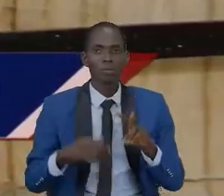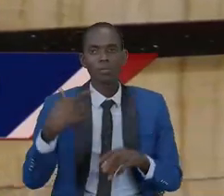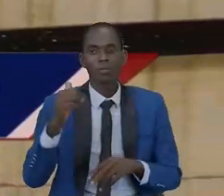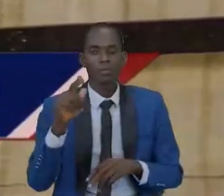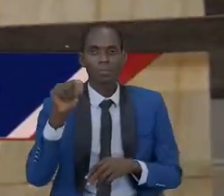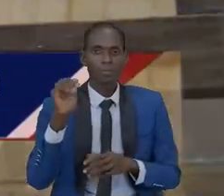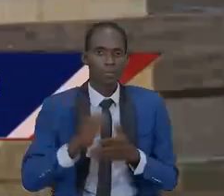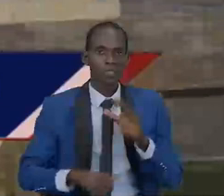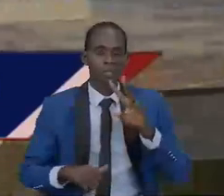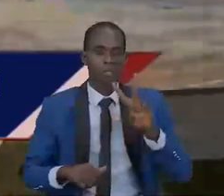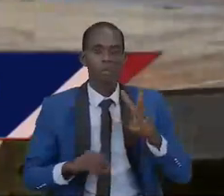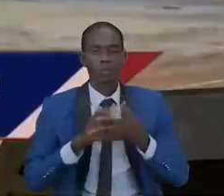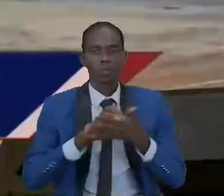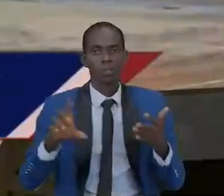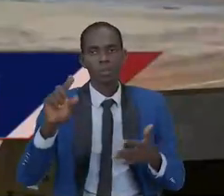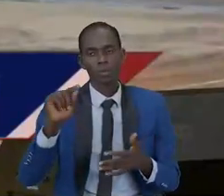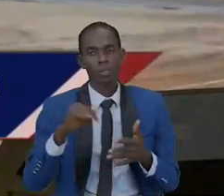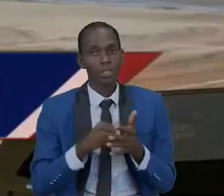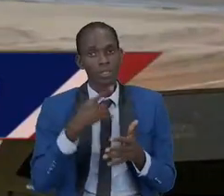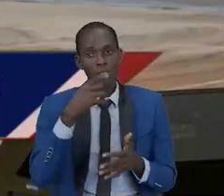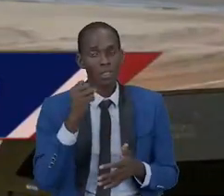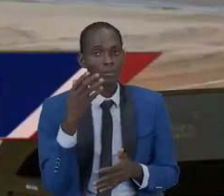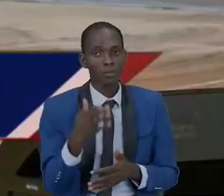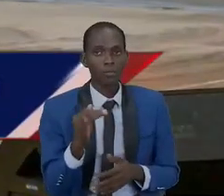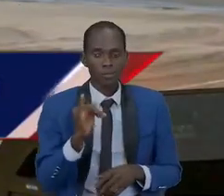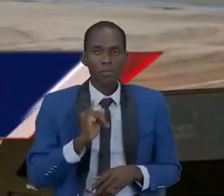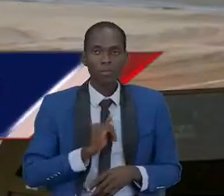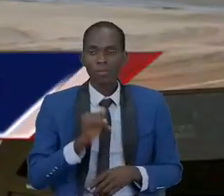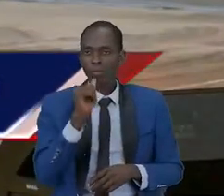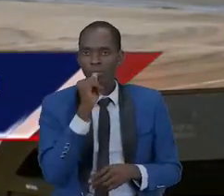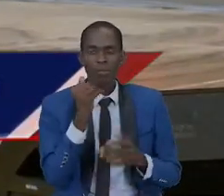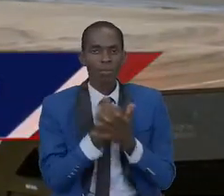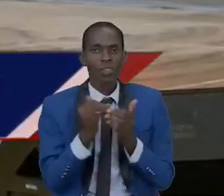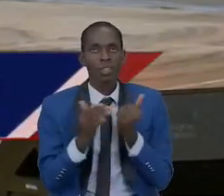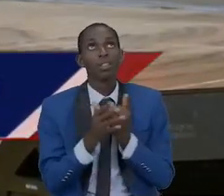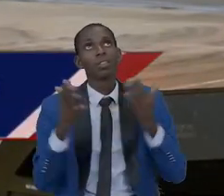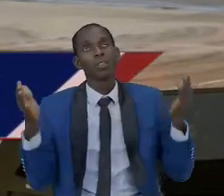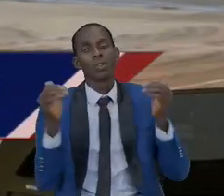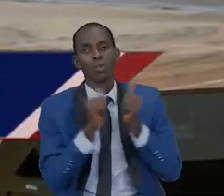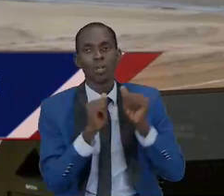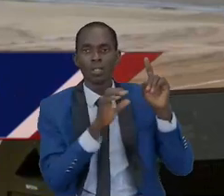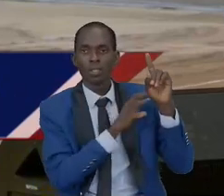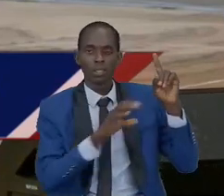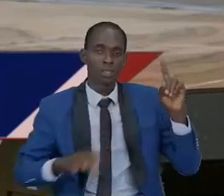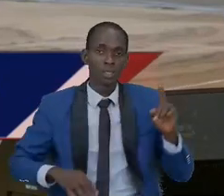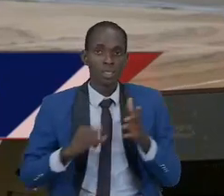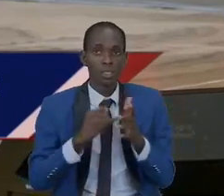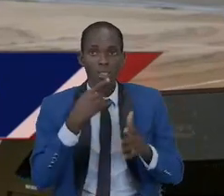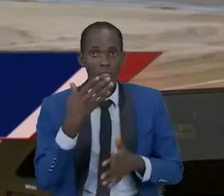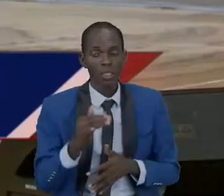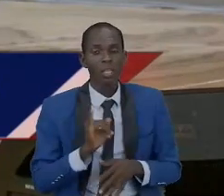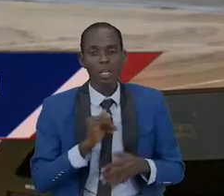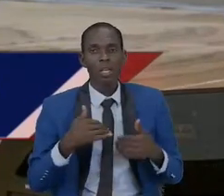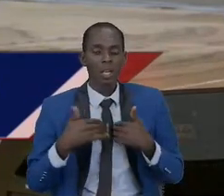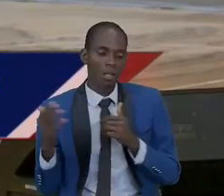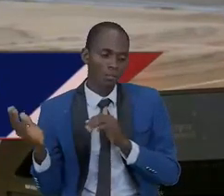chapitre 2 verset 20 Galates chapitre 2 verset 20 j'ai été crucifié avec Christian et dit